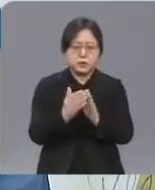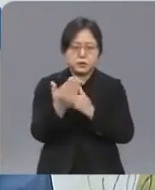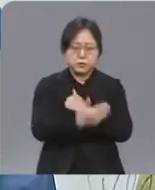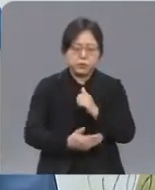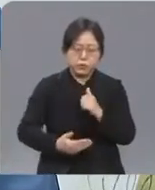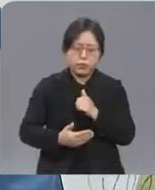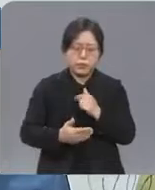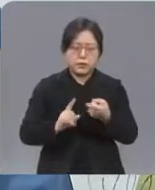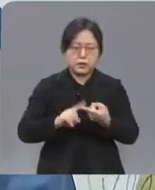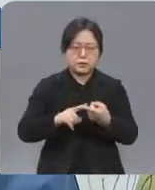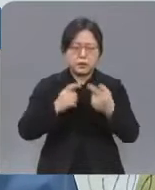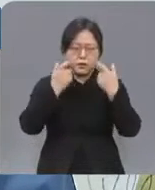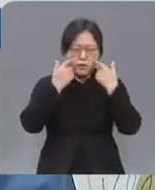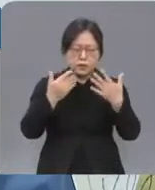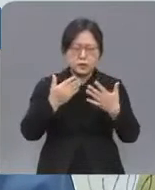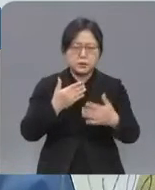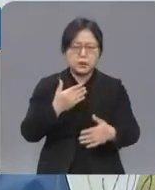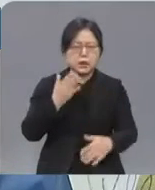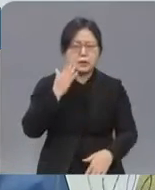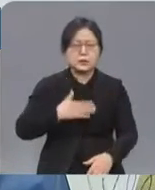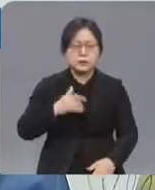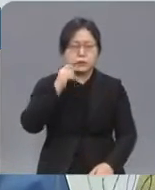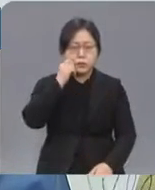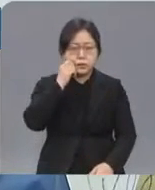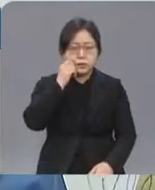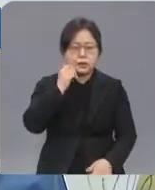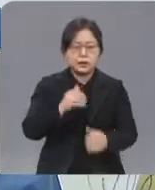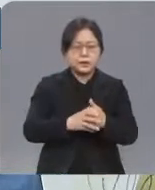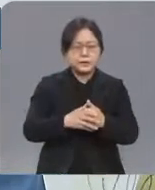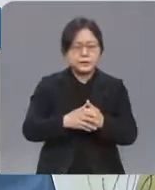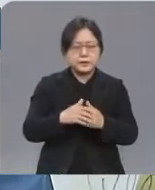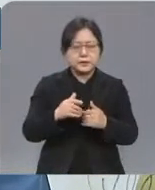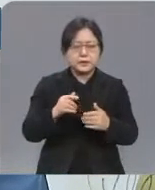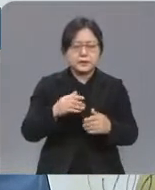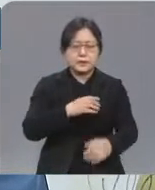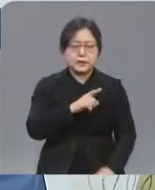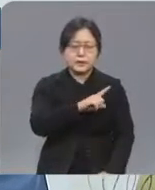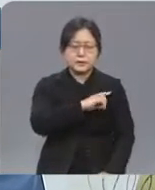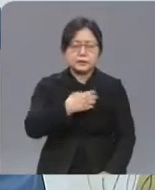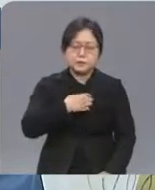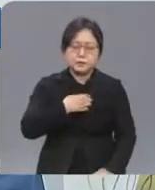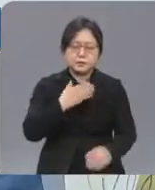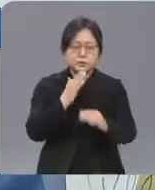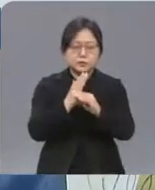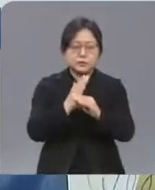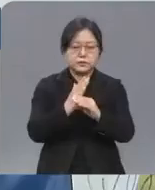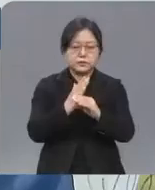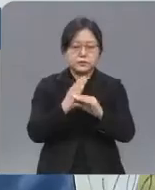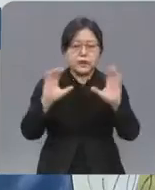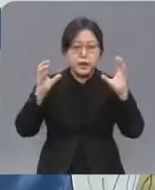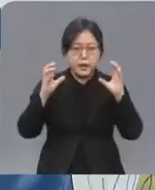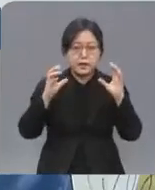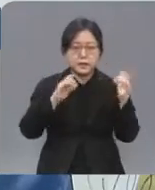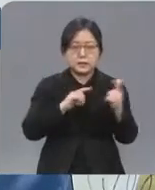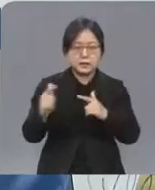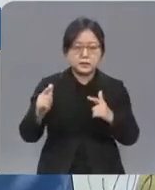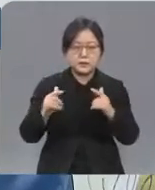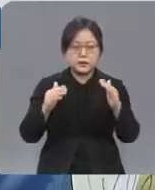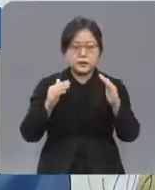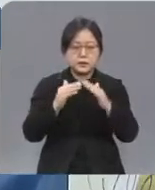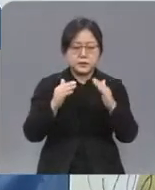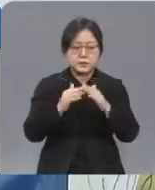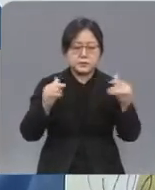상태라든지 그런 것 때문에 갑자기 악화되는 환자들을 좀 놓칠 수 있지 않을까, 그래서 좀 그게 좀 가장 좀 걱정되는 바이긴 합니다. 그래서 너무 어린 친구들이라도